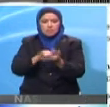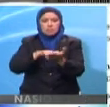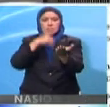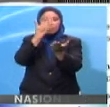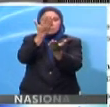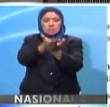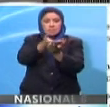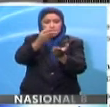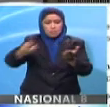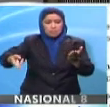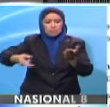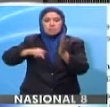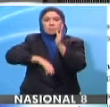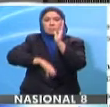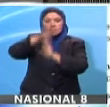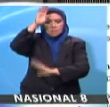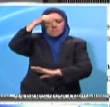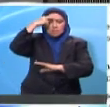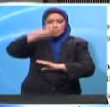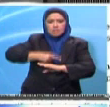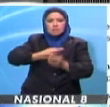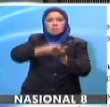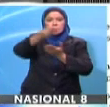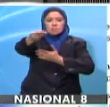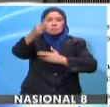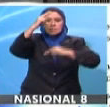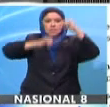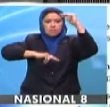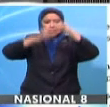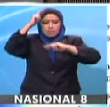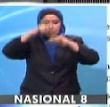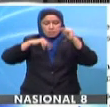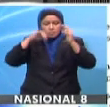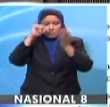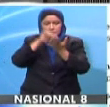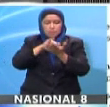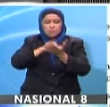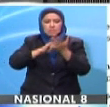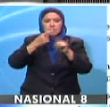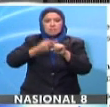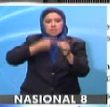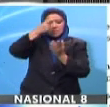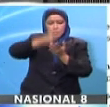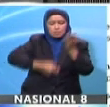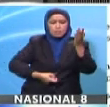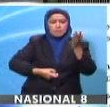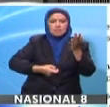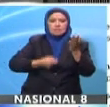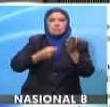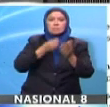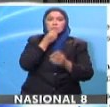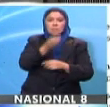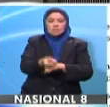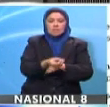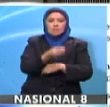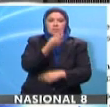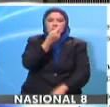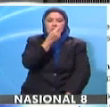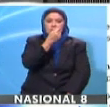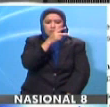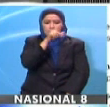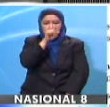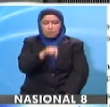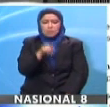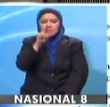lebih tinggi bagi memiliki bangunan dadily International house daripada harga asal 17.8 juta Kepada 22